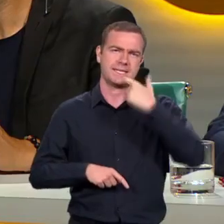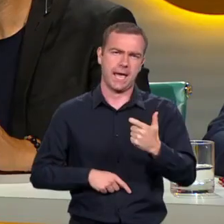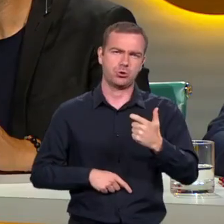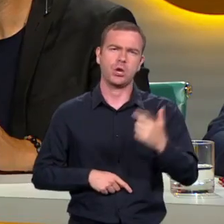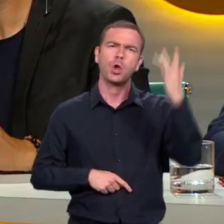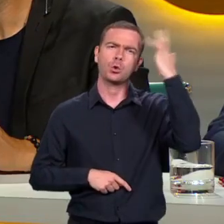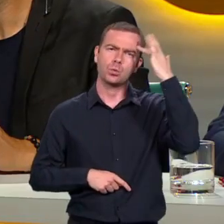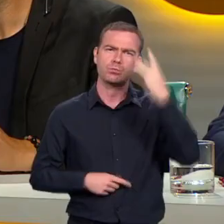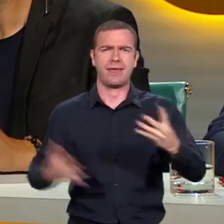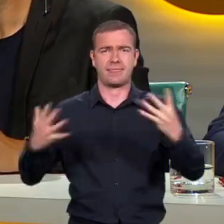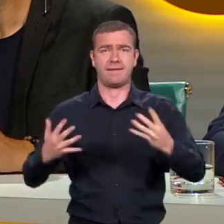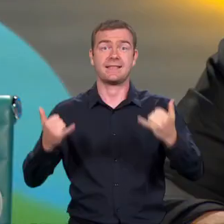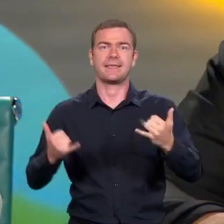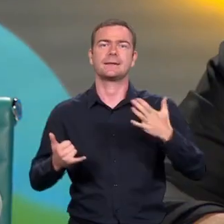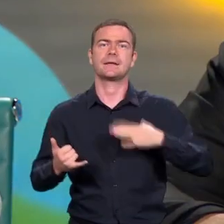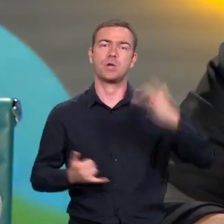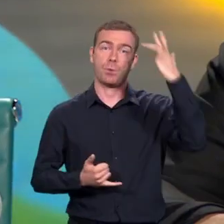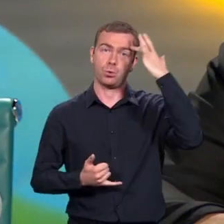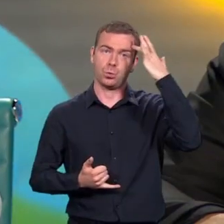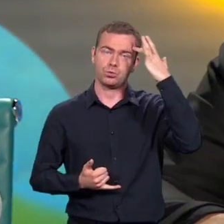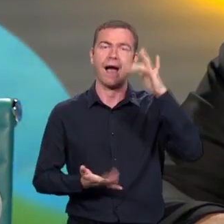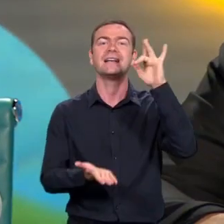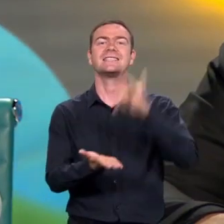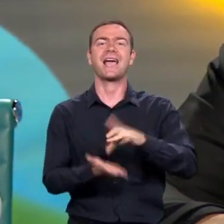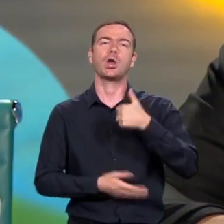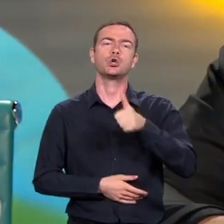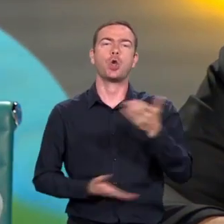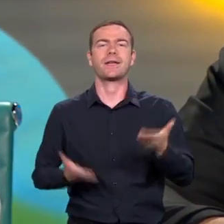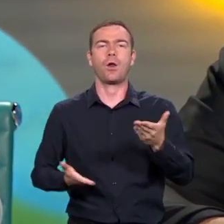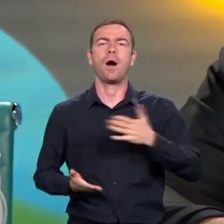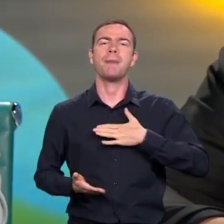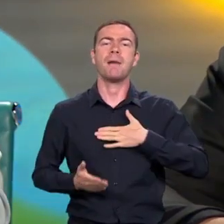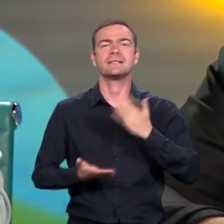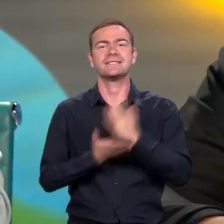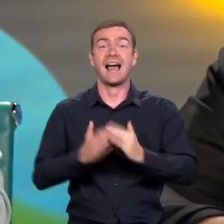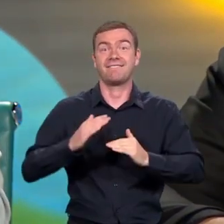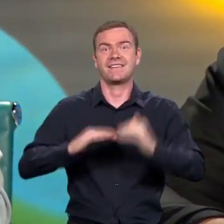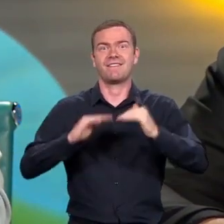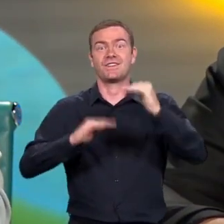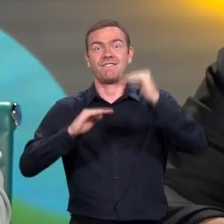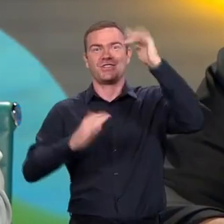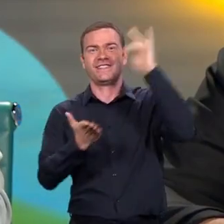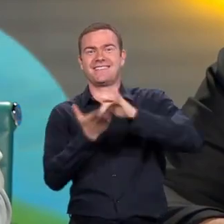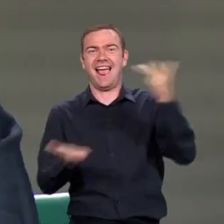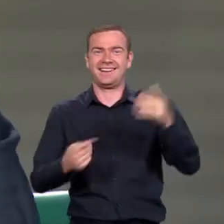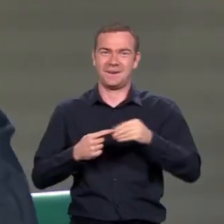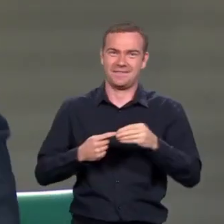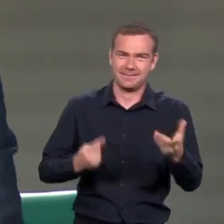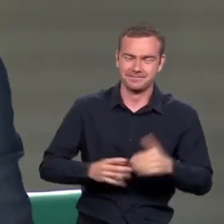som chcel vážiť 90 a teraz chcem docieliť, aby som vážil 100. Mám stále vyššie ciele, skrátka.